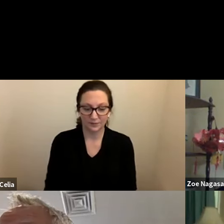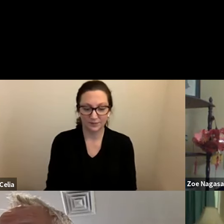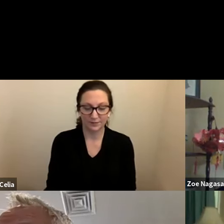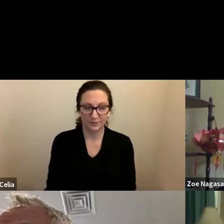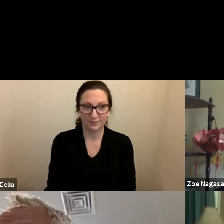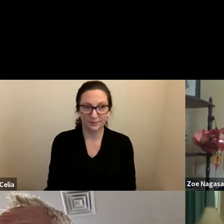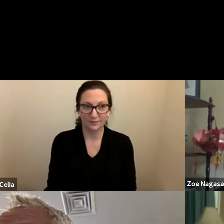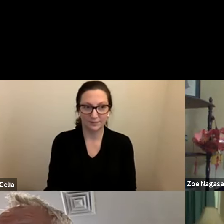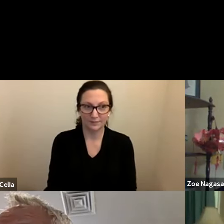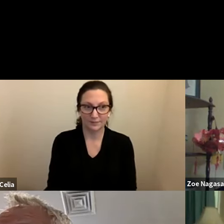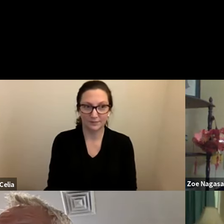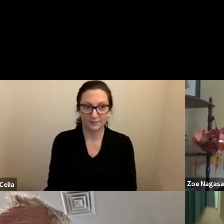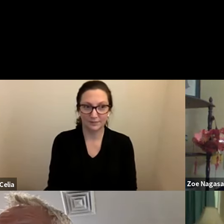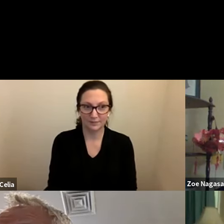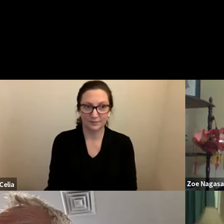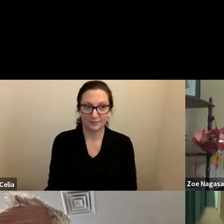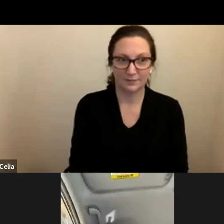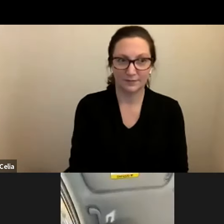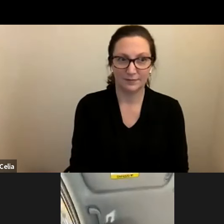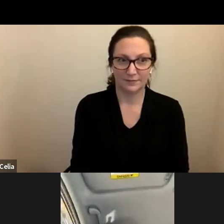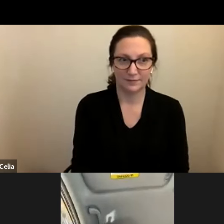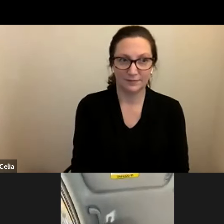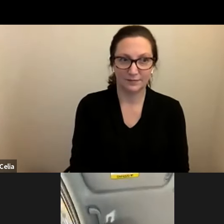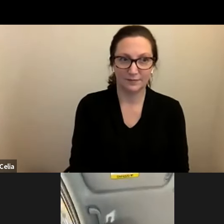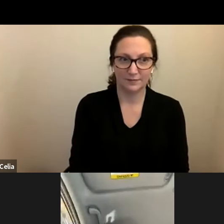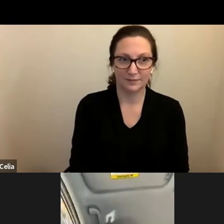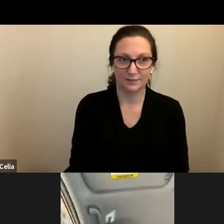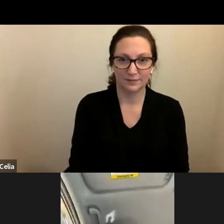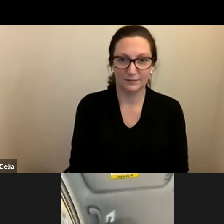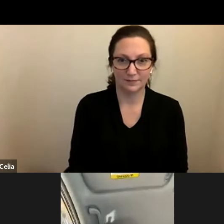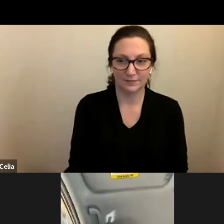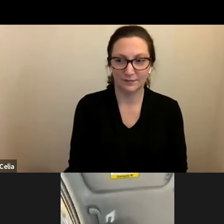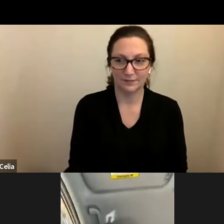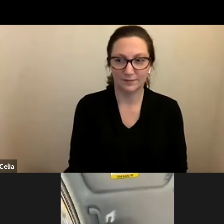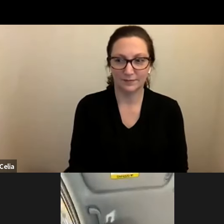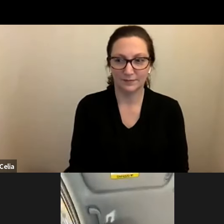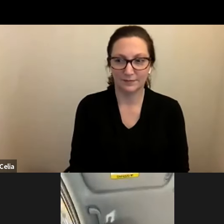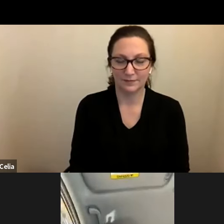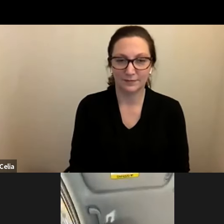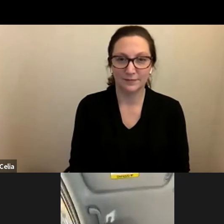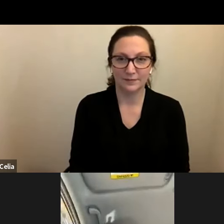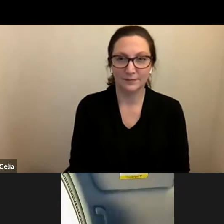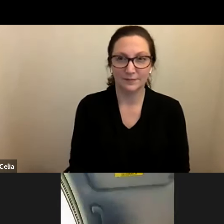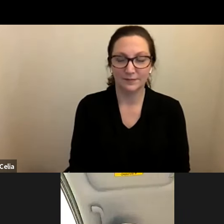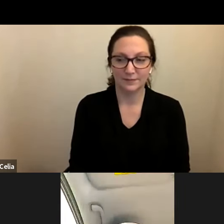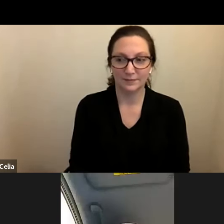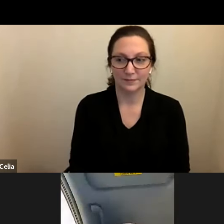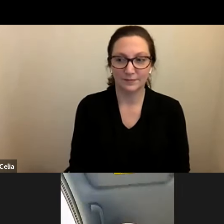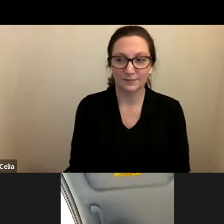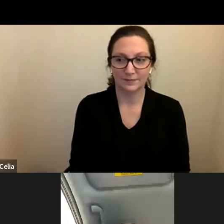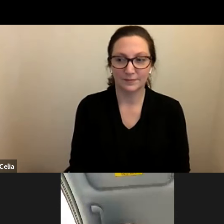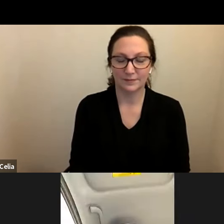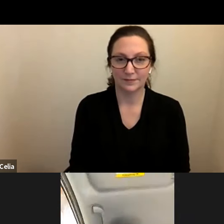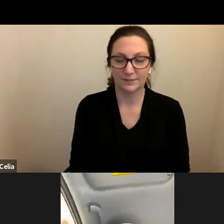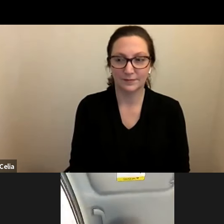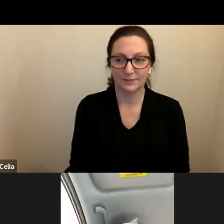بإمكانكم الاستماع إلى الترجمة باللغة العربية وذلك بالذهاب إلى أسفل الشاشة. ستشاهدون علامة الكرة الأرضية. اضغط